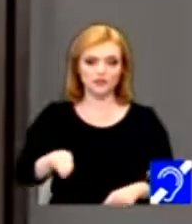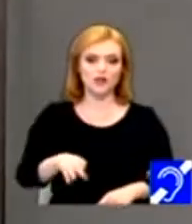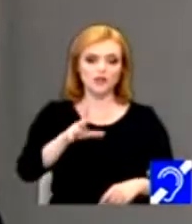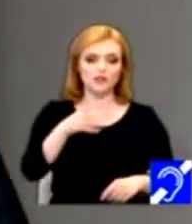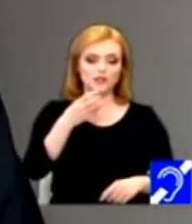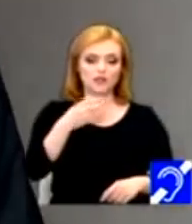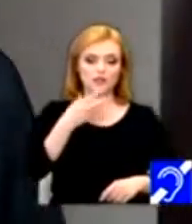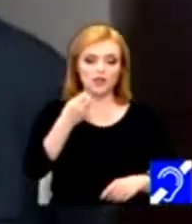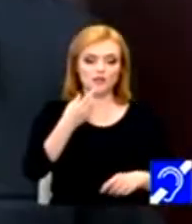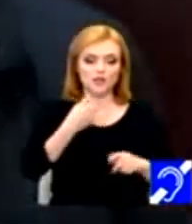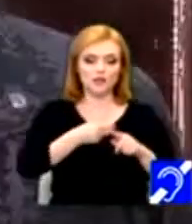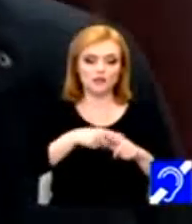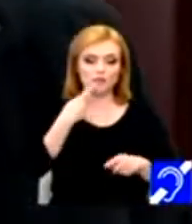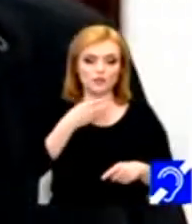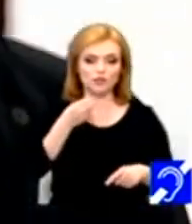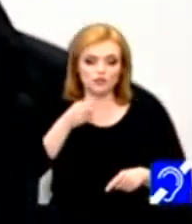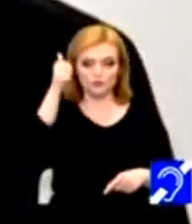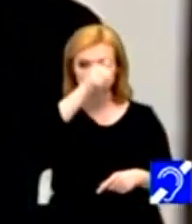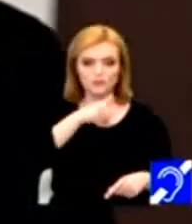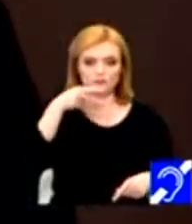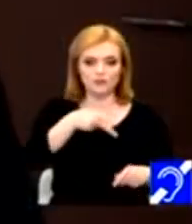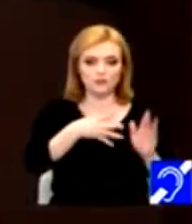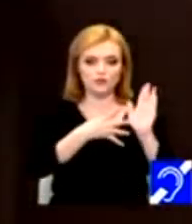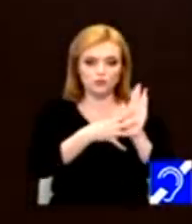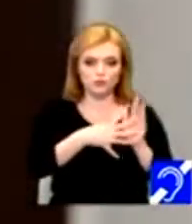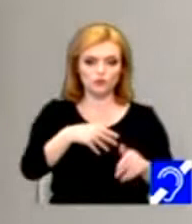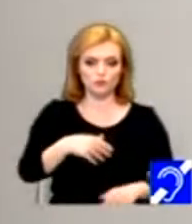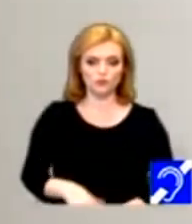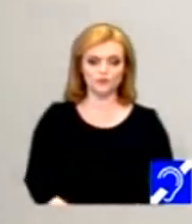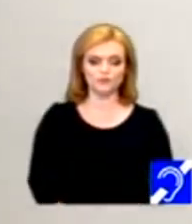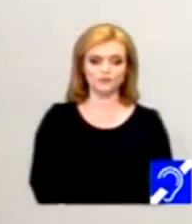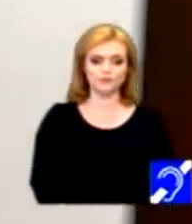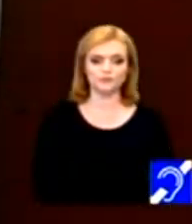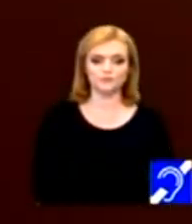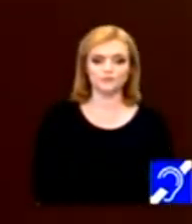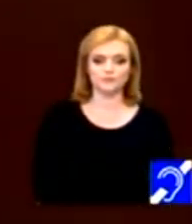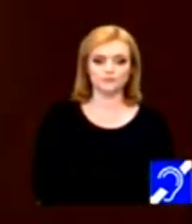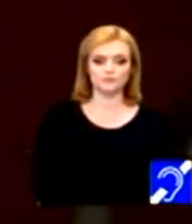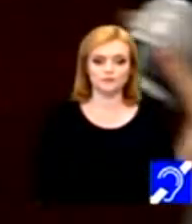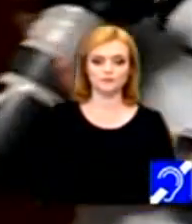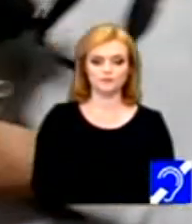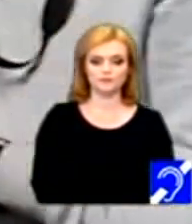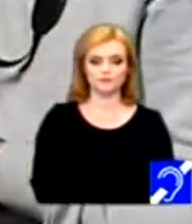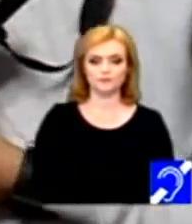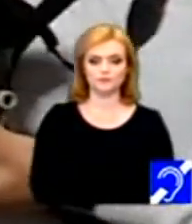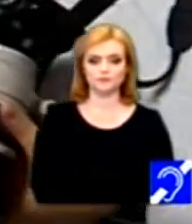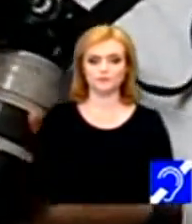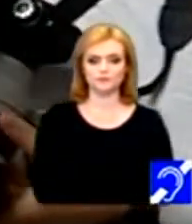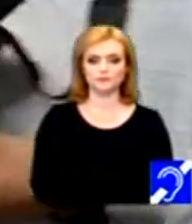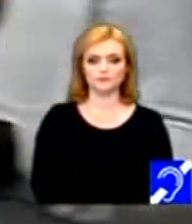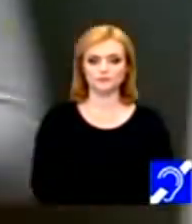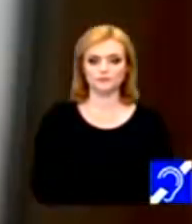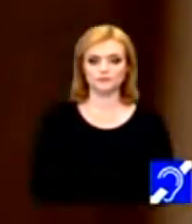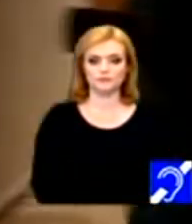către Veceslav Untilă și Veceslav Platon, deputați pe atunci în Parlamentul Republicii Moldova. Să